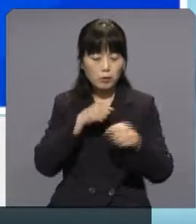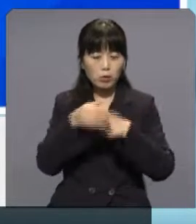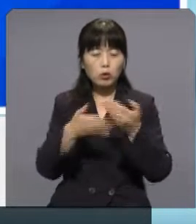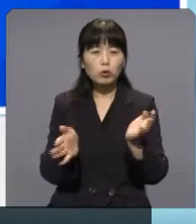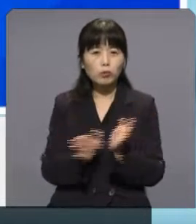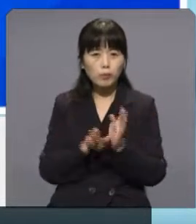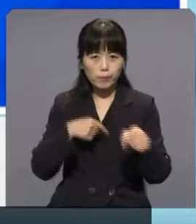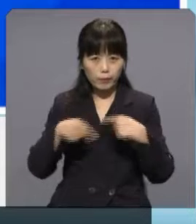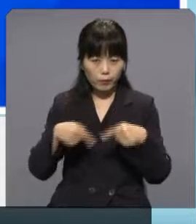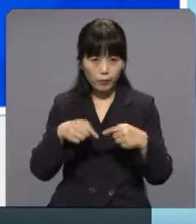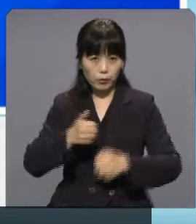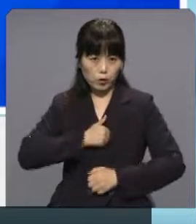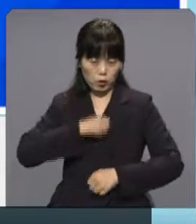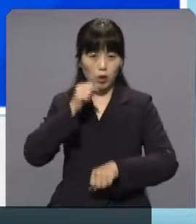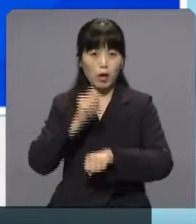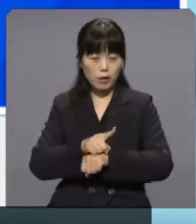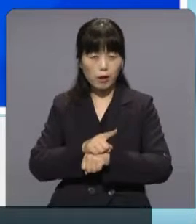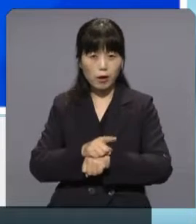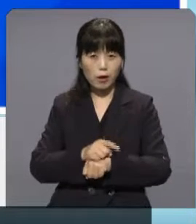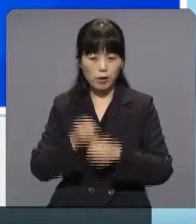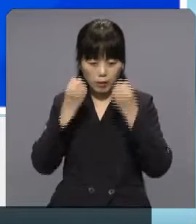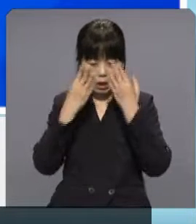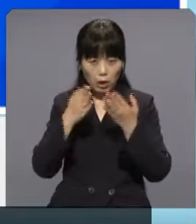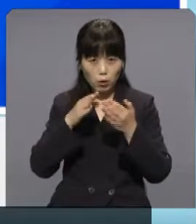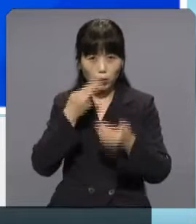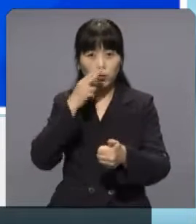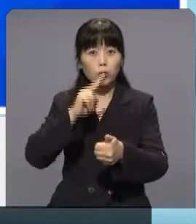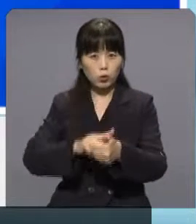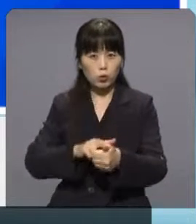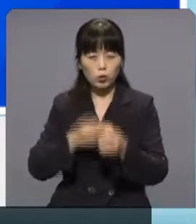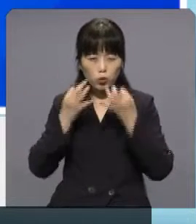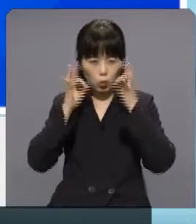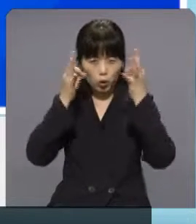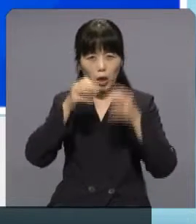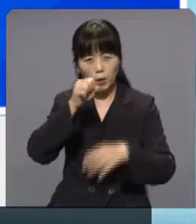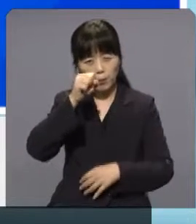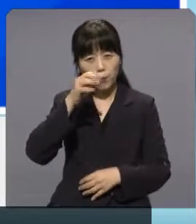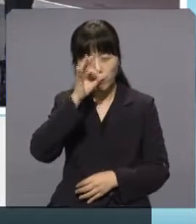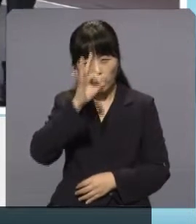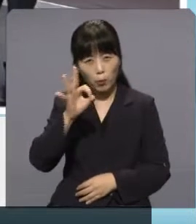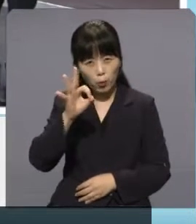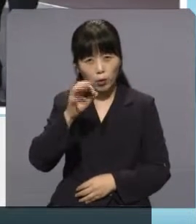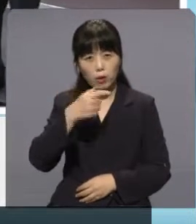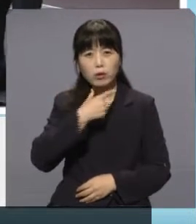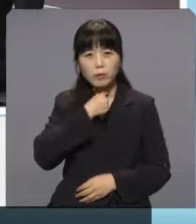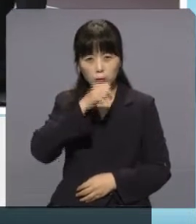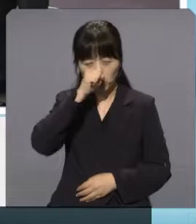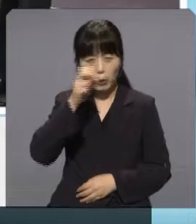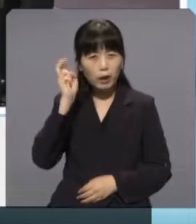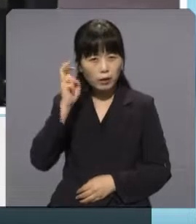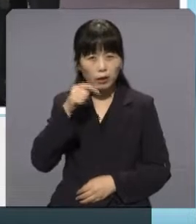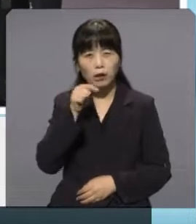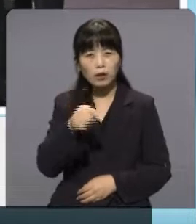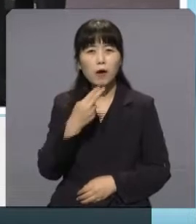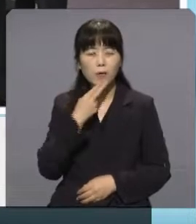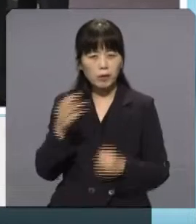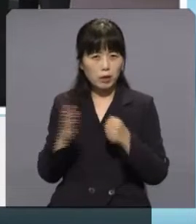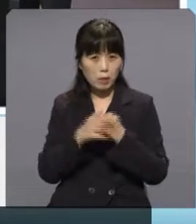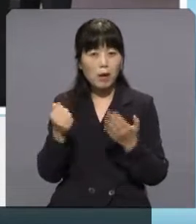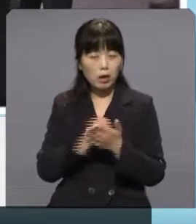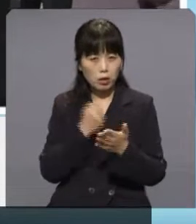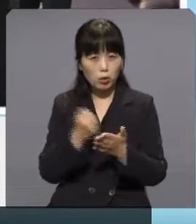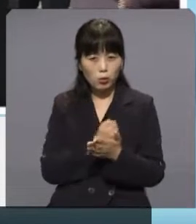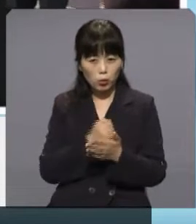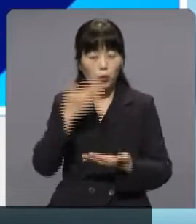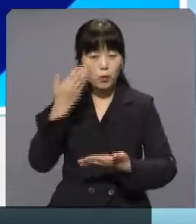어떤 정체성이나 이런 부분들에 대한 새로운 어떤 시도를 하는 그런 노력들을 보여줬다면 더 좋을 뻔했는데 예. 그런 부분이 좀 없어서 아쉬웠고 앞으로 남은 토론의